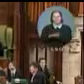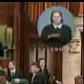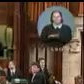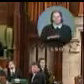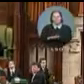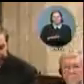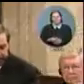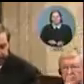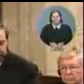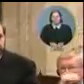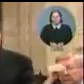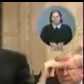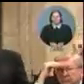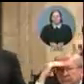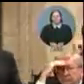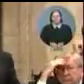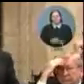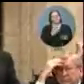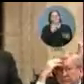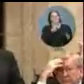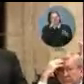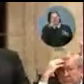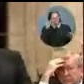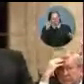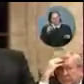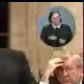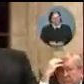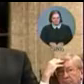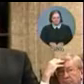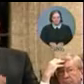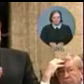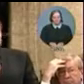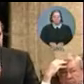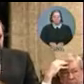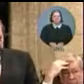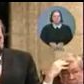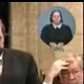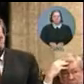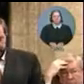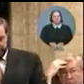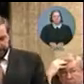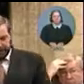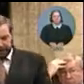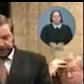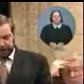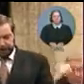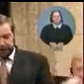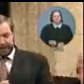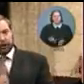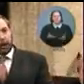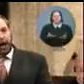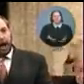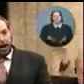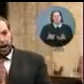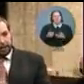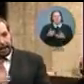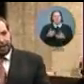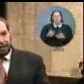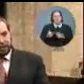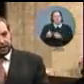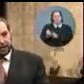Merci, M. le Président. M. le Président, l'utilisation d'une force mortelle fait l'objet d'une formation